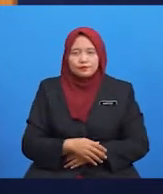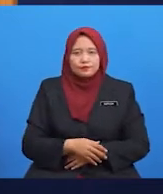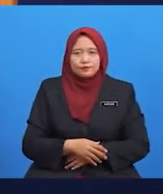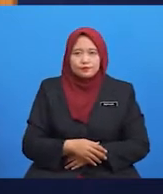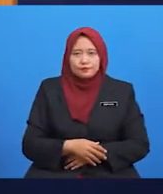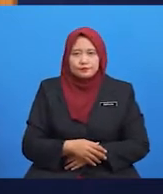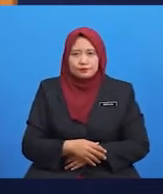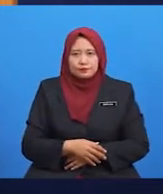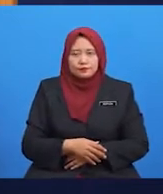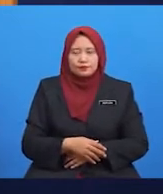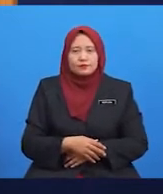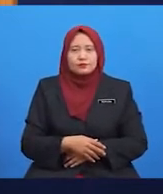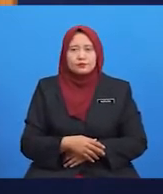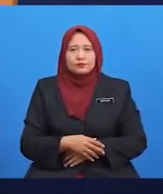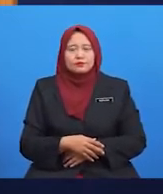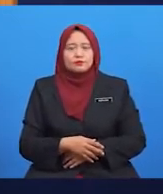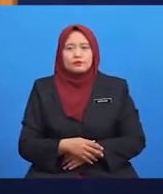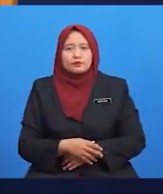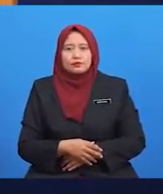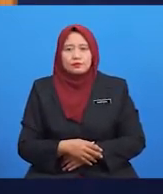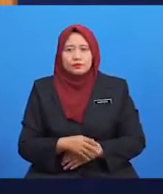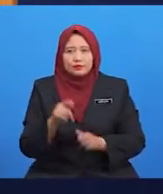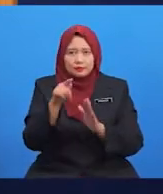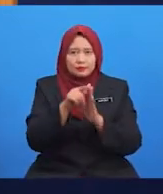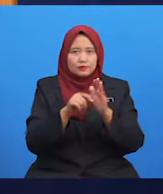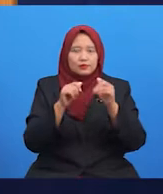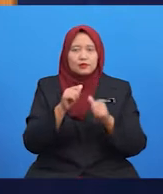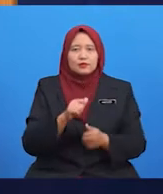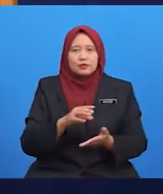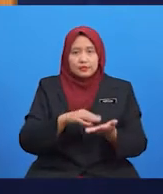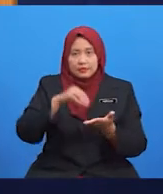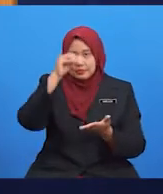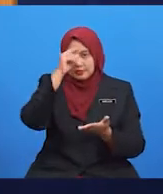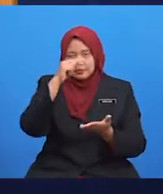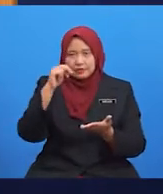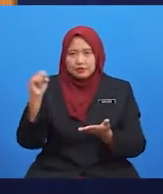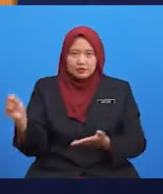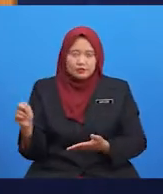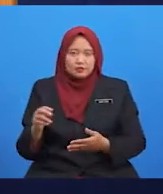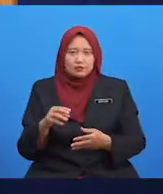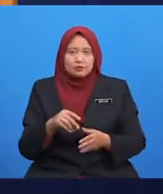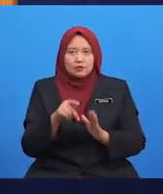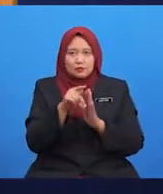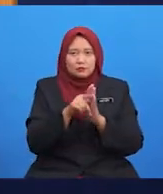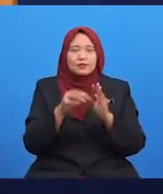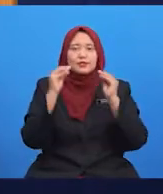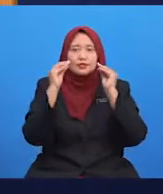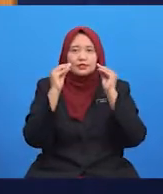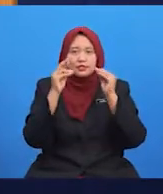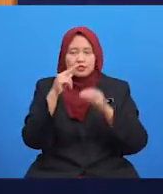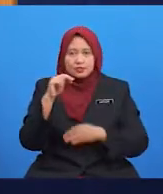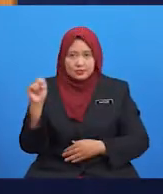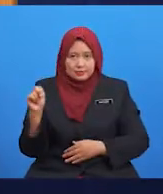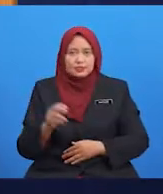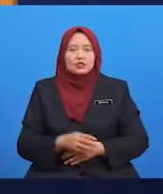teladan atau iktibar yang boleh diambil oleh pembaca untuk dijadikan panduan